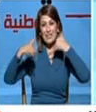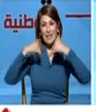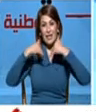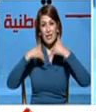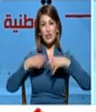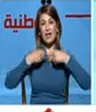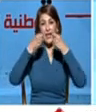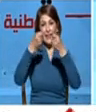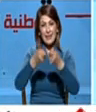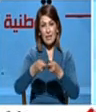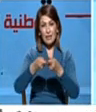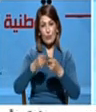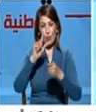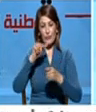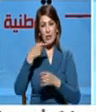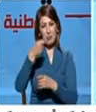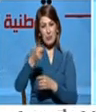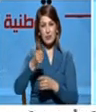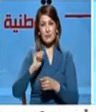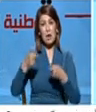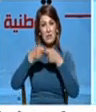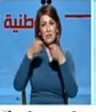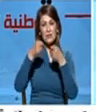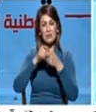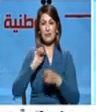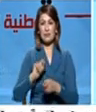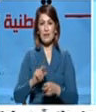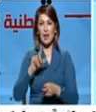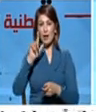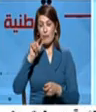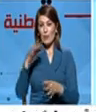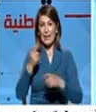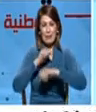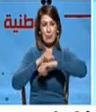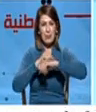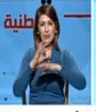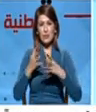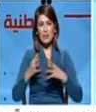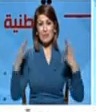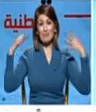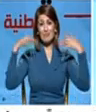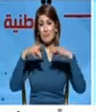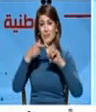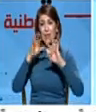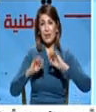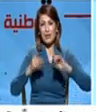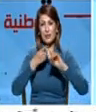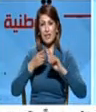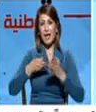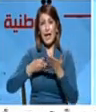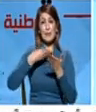ندفع في نفس ال ال الفلوس معناها اه في وقت انه حتى ما